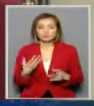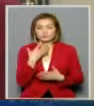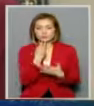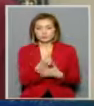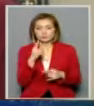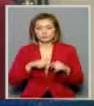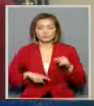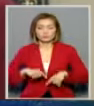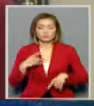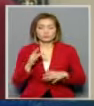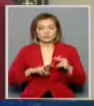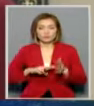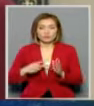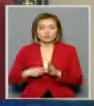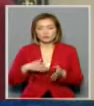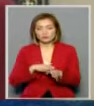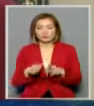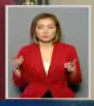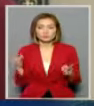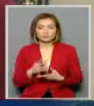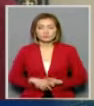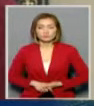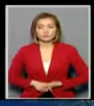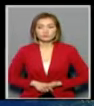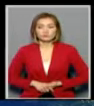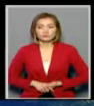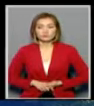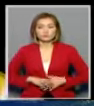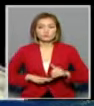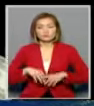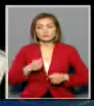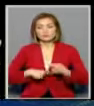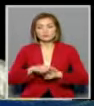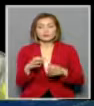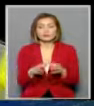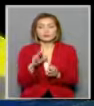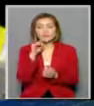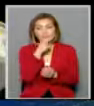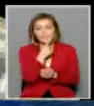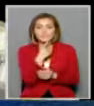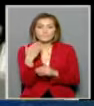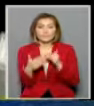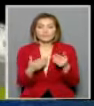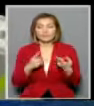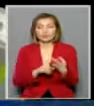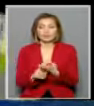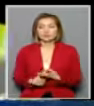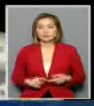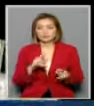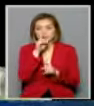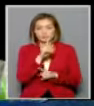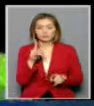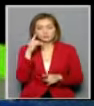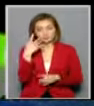своих близких, строит планы и реализует их. По словам специалистов, экономический рост не связан с ресурсами, а